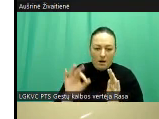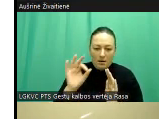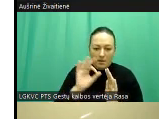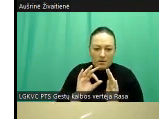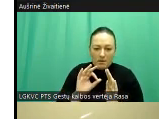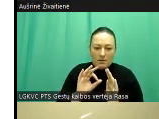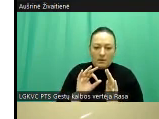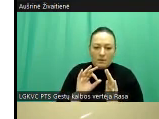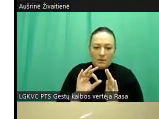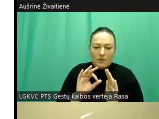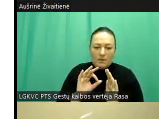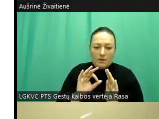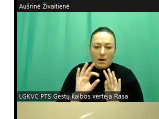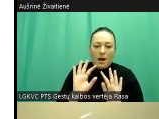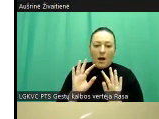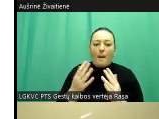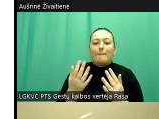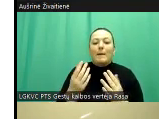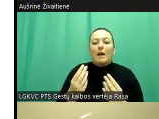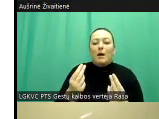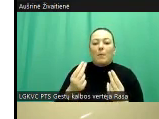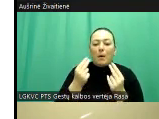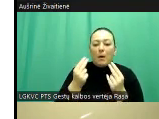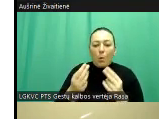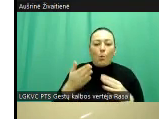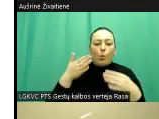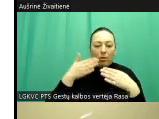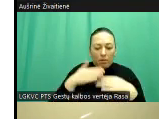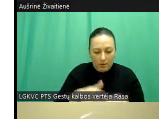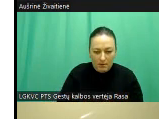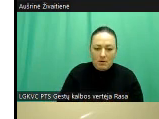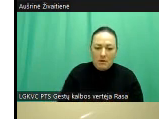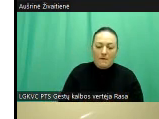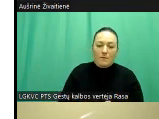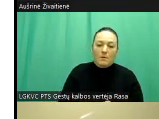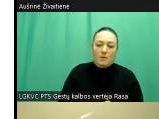tokius principus kaip dalyko integravimas.